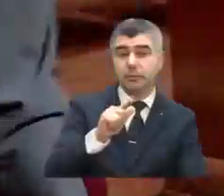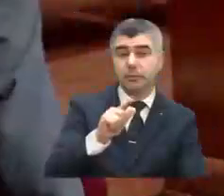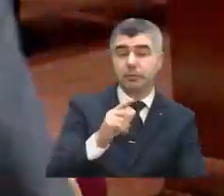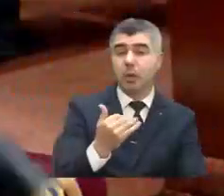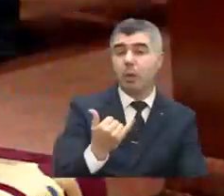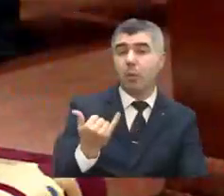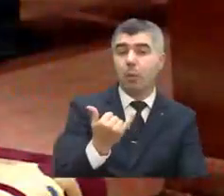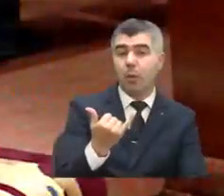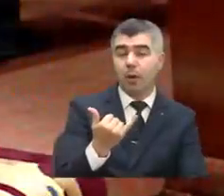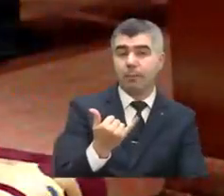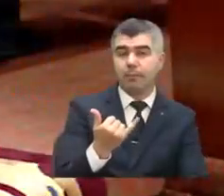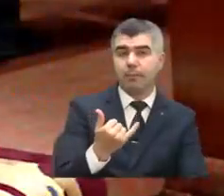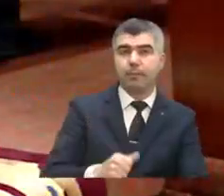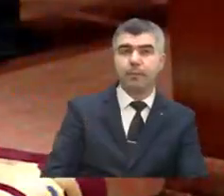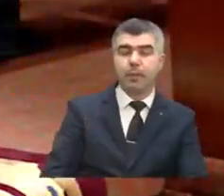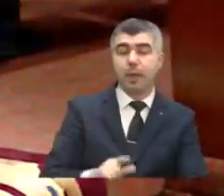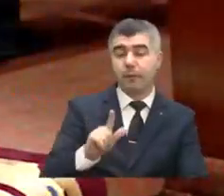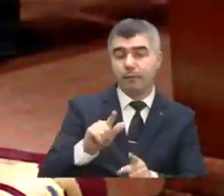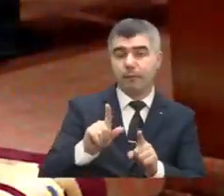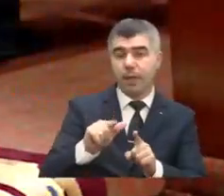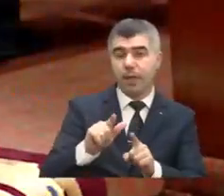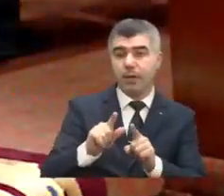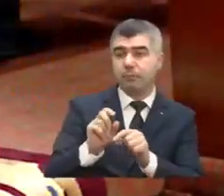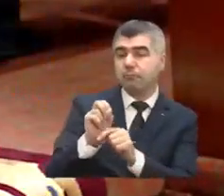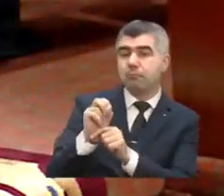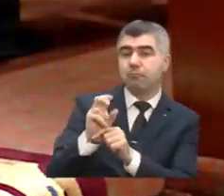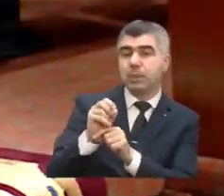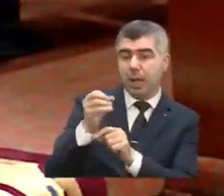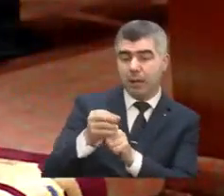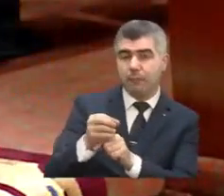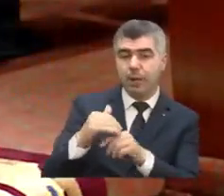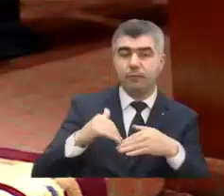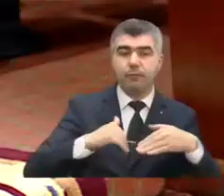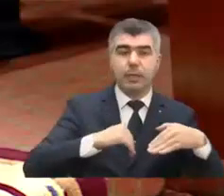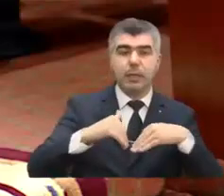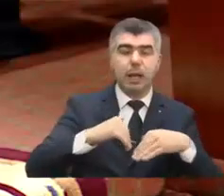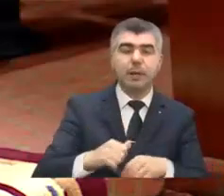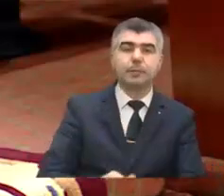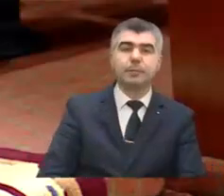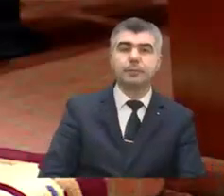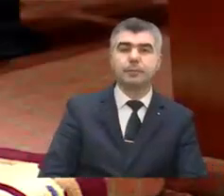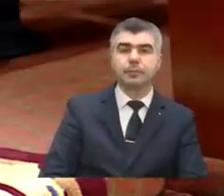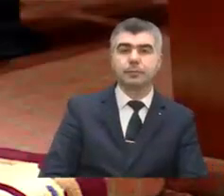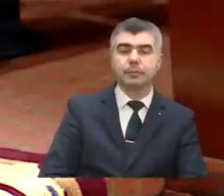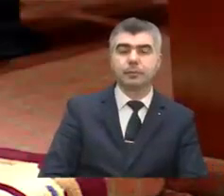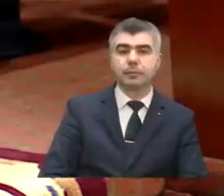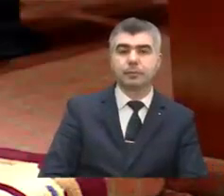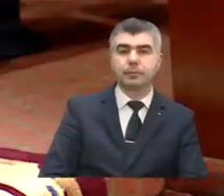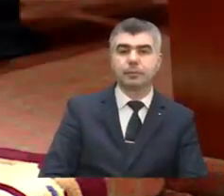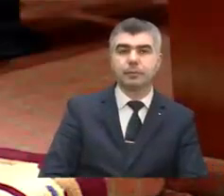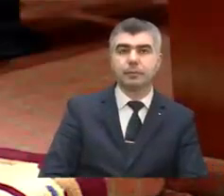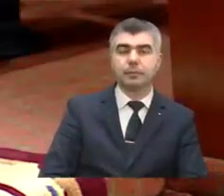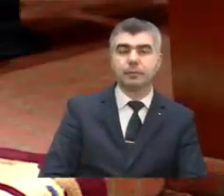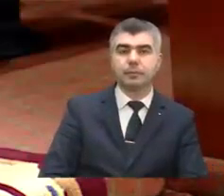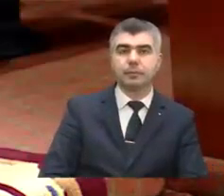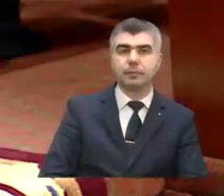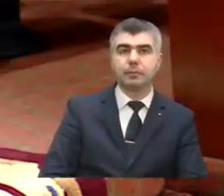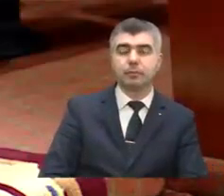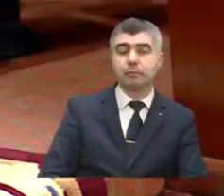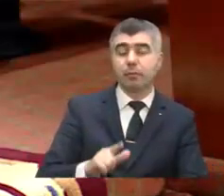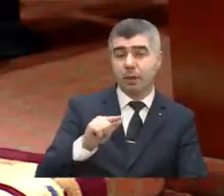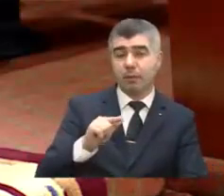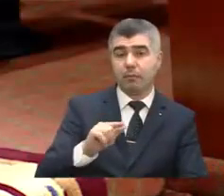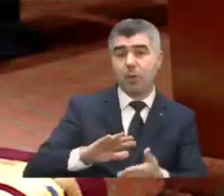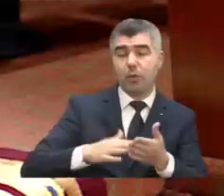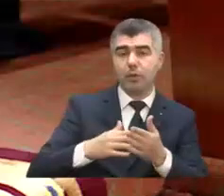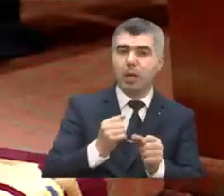القطاعات، وهو النقل ديال المسافرين عبر الطرق، واللي من طبيعة الحال نشتغل مع شركاء